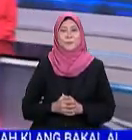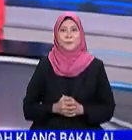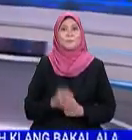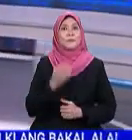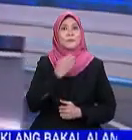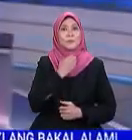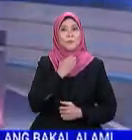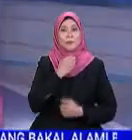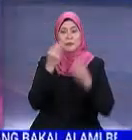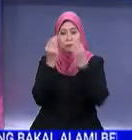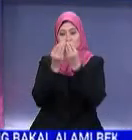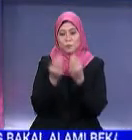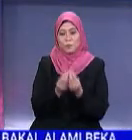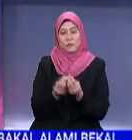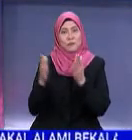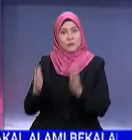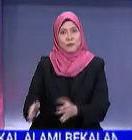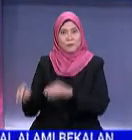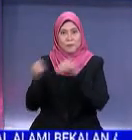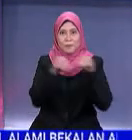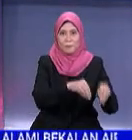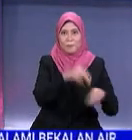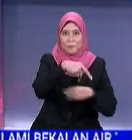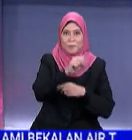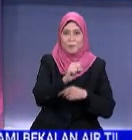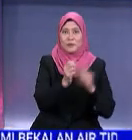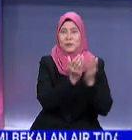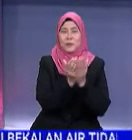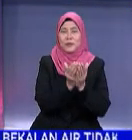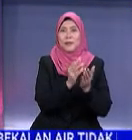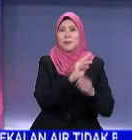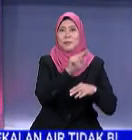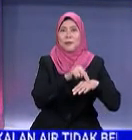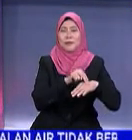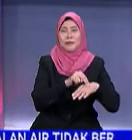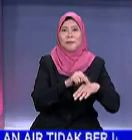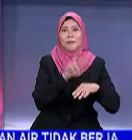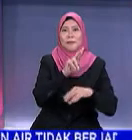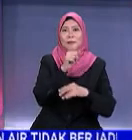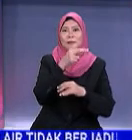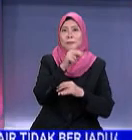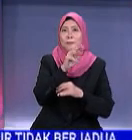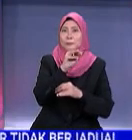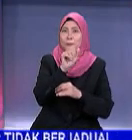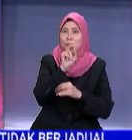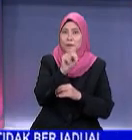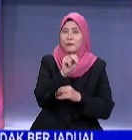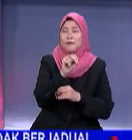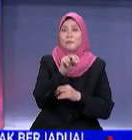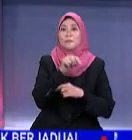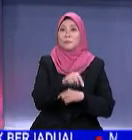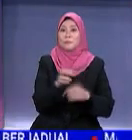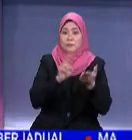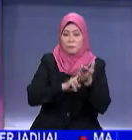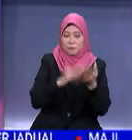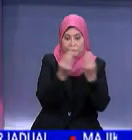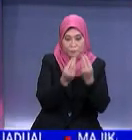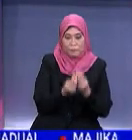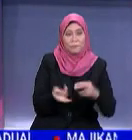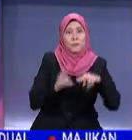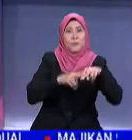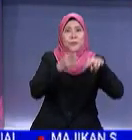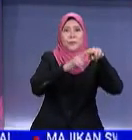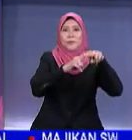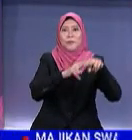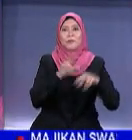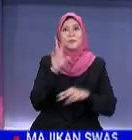Di Perak, jumlah penduduk dipindahkan ke PPS Sekolah Menengah Kebangsaan Abdul Rahman Talib Changkat Jong terus mencatatkan peningkatan.